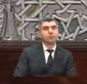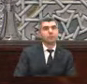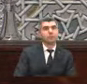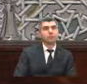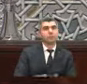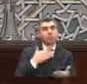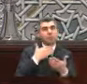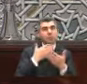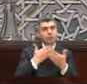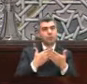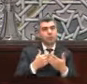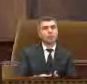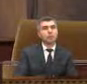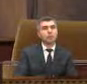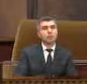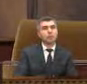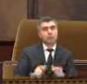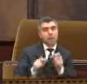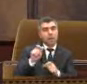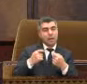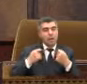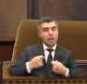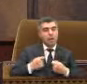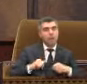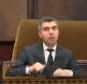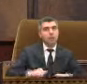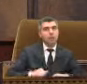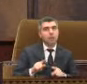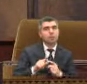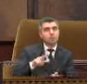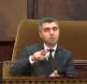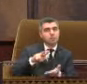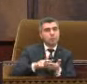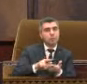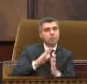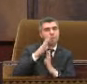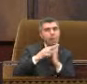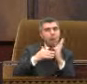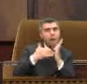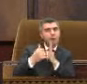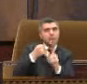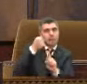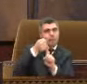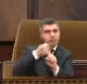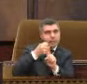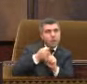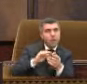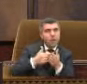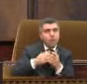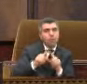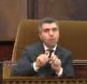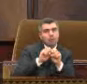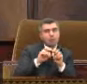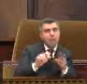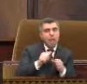شكرا سيدة الرئيسة. سيد الوزير المحترم، التزمت الحكومة في برنامجها بالعمل على تنمية العرض المائي من خلال